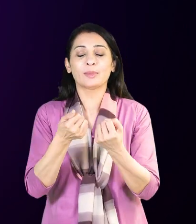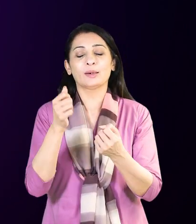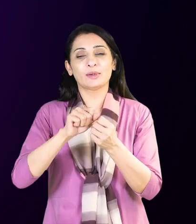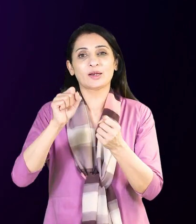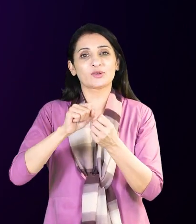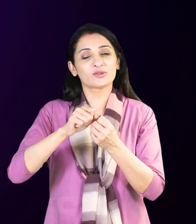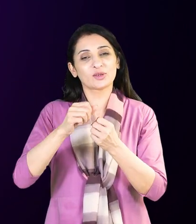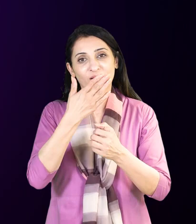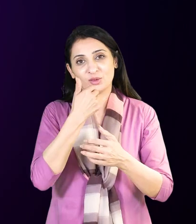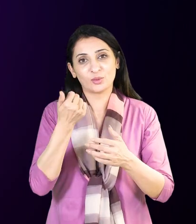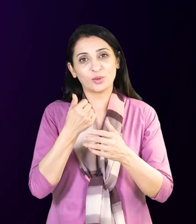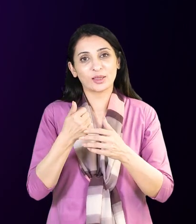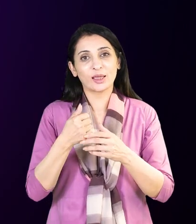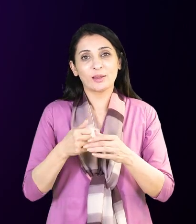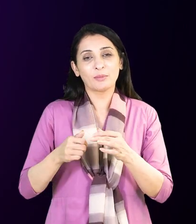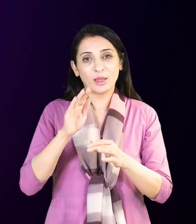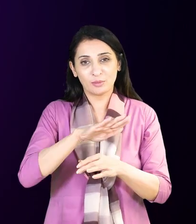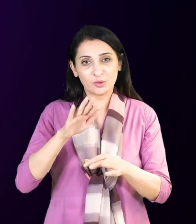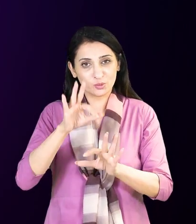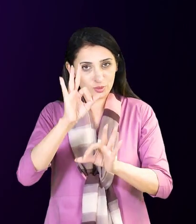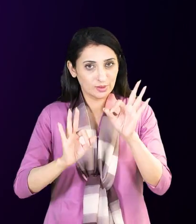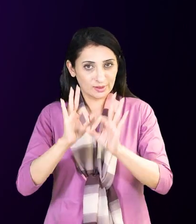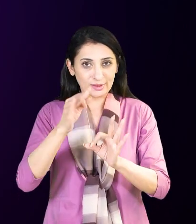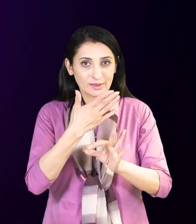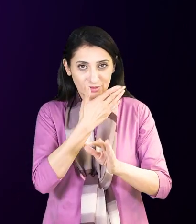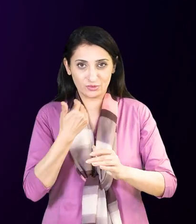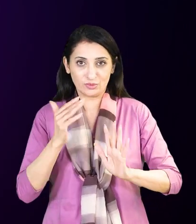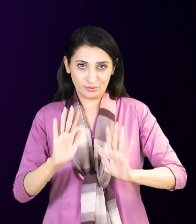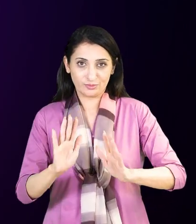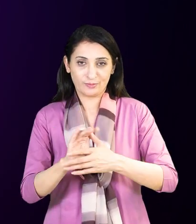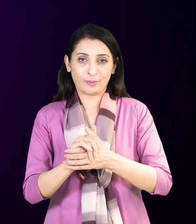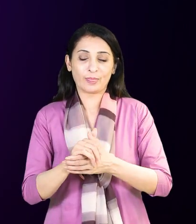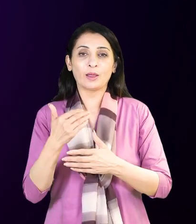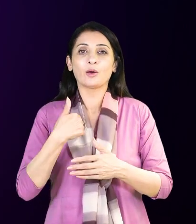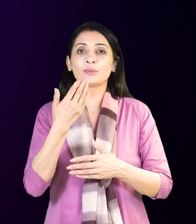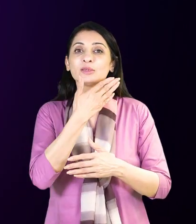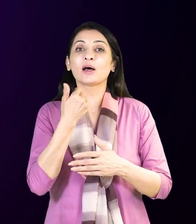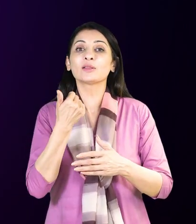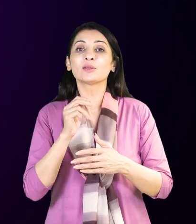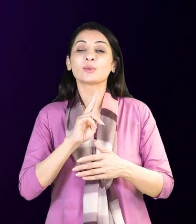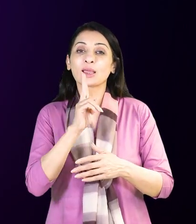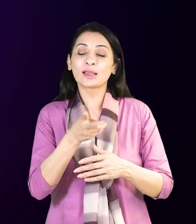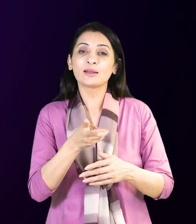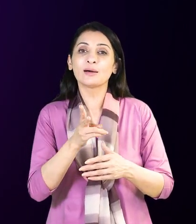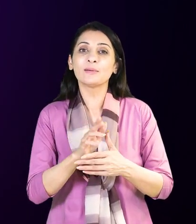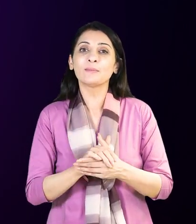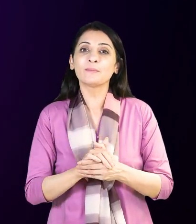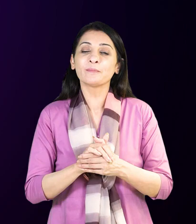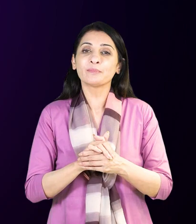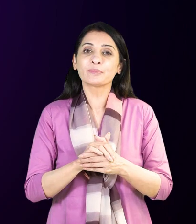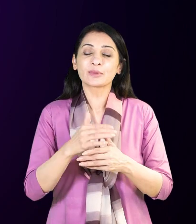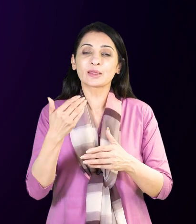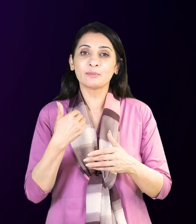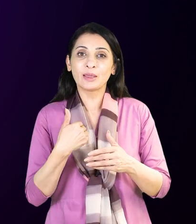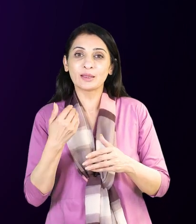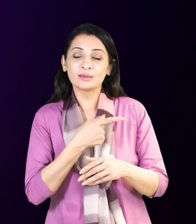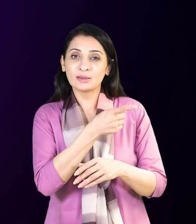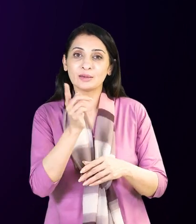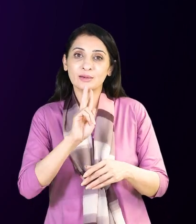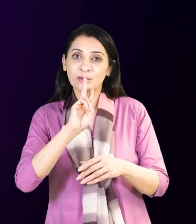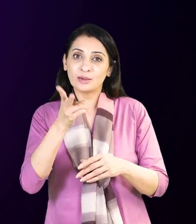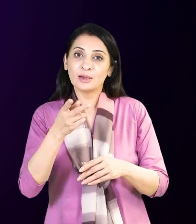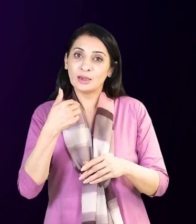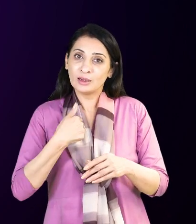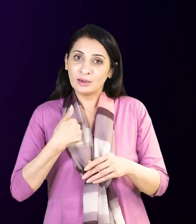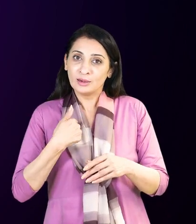का एक हब बनाना है एंड आई वॉन्ट टू जस्ट टेकिंग केयर ऑफ देम। एंड आई लाइक दिस से समटाइम्स आई